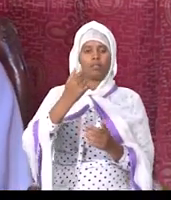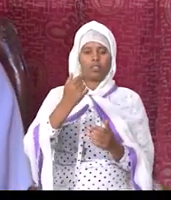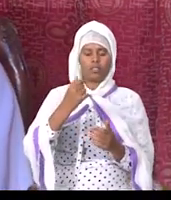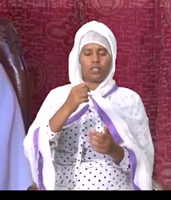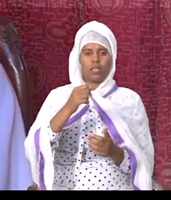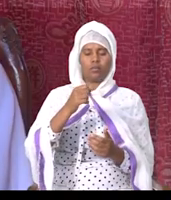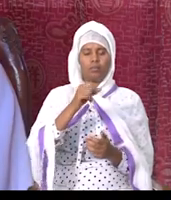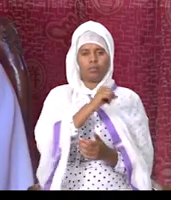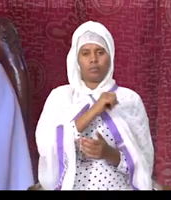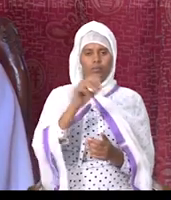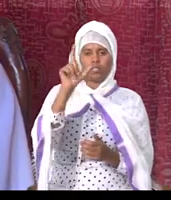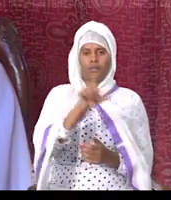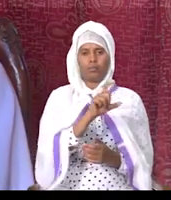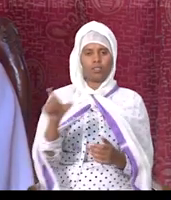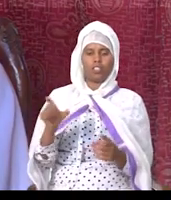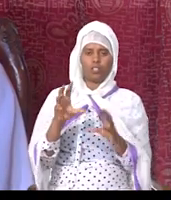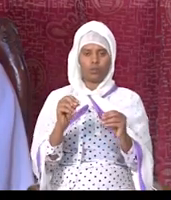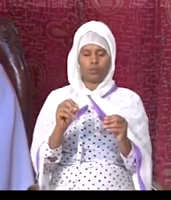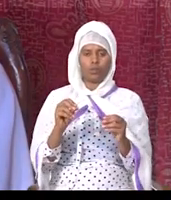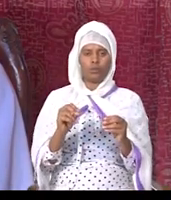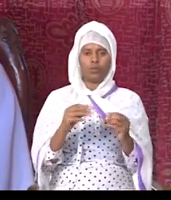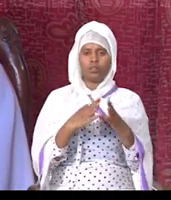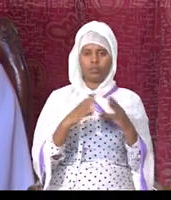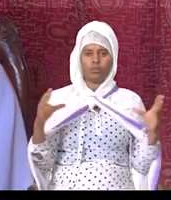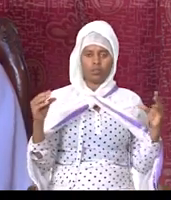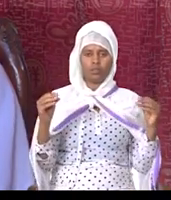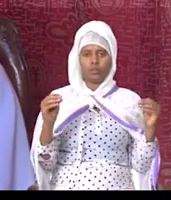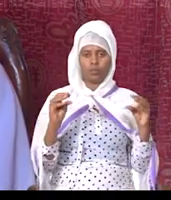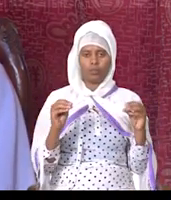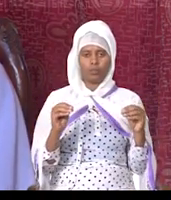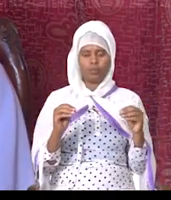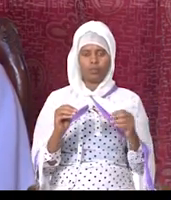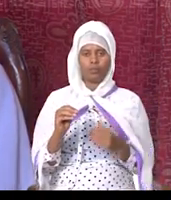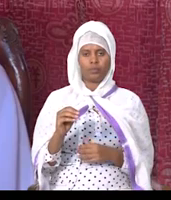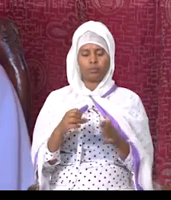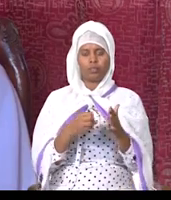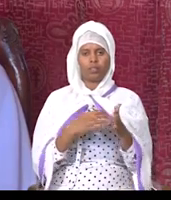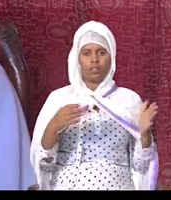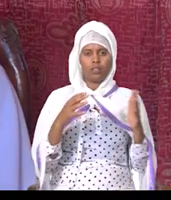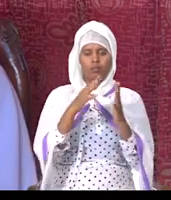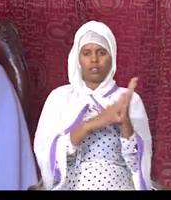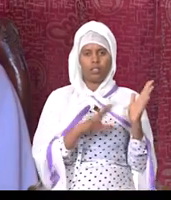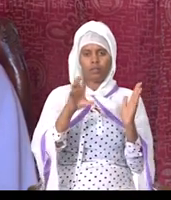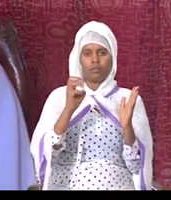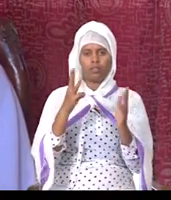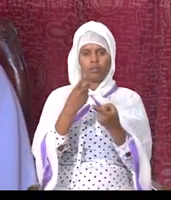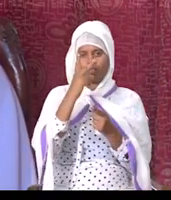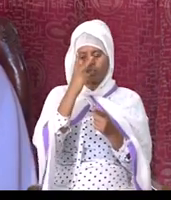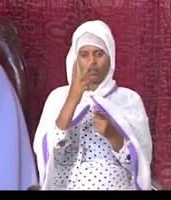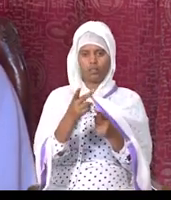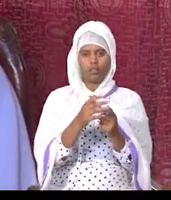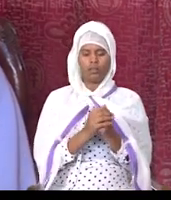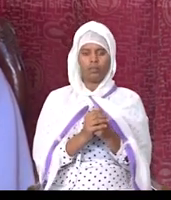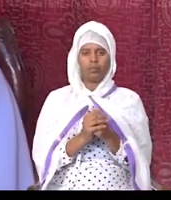መስቀል ኢልዎ ኣሎ ትርጉሙ እንታይ ገብር ሓጢኣት ንክደምሰስ ጎይታ ተሰቕለሉ ምክንያት እዩ ጎይታ ገሊፅ ምክንያቱ ምዕራፍ 53 ኩላ